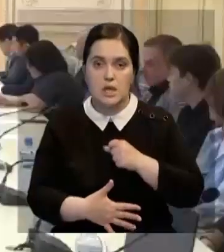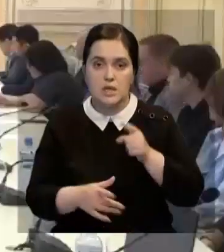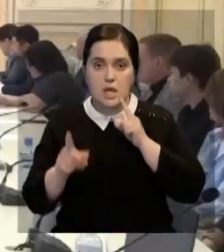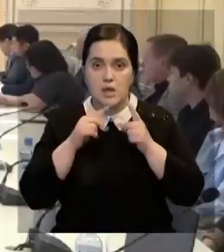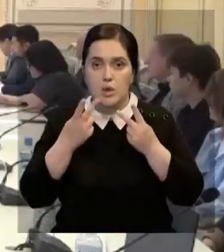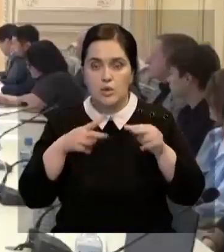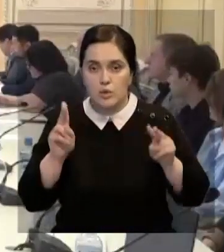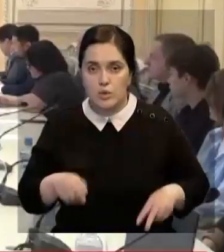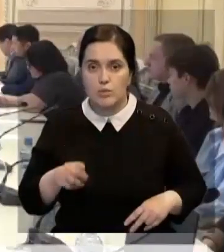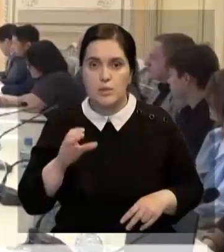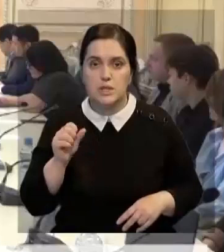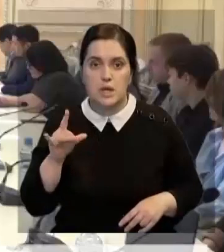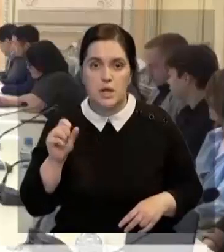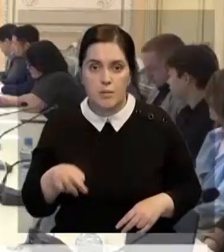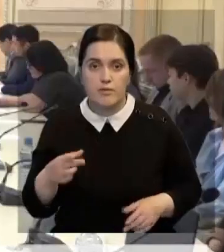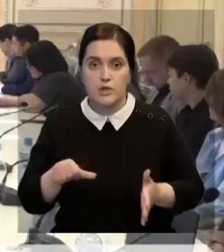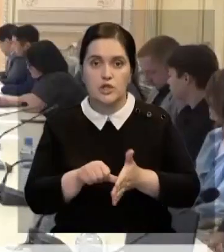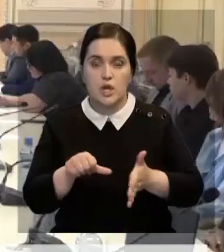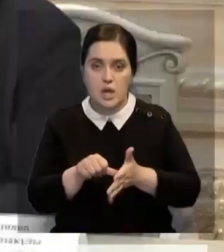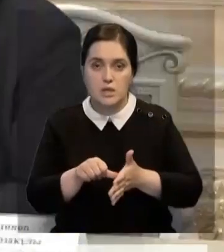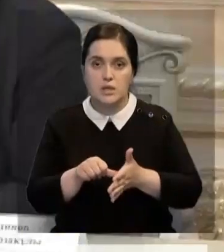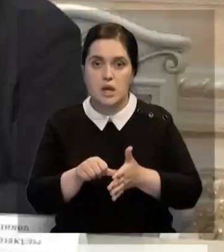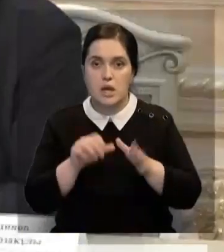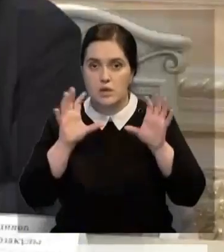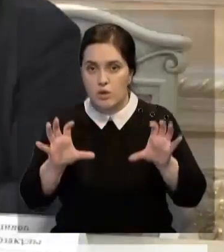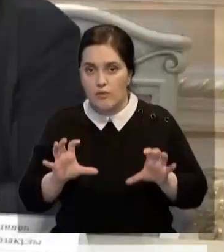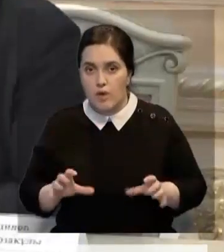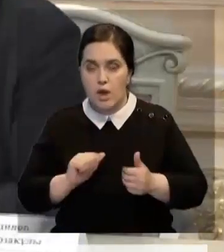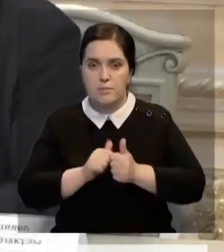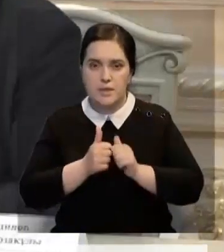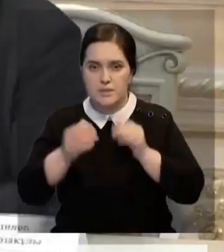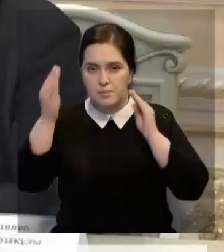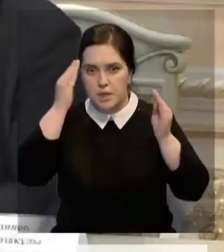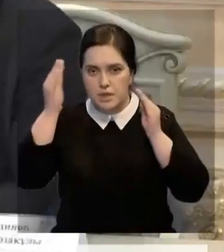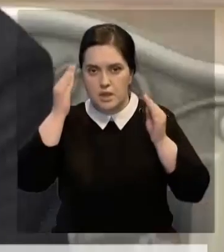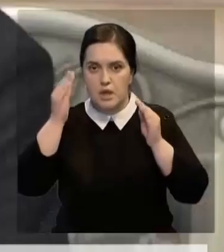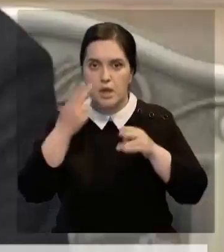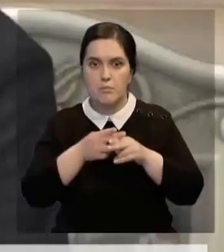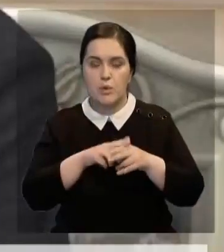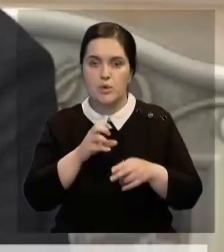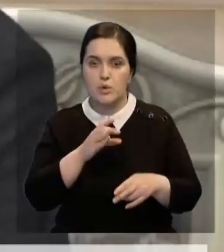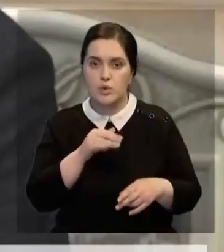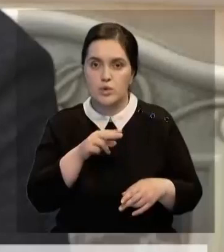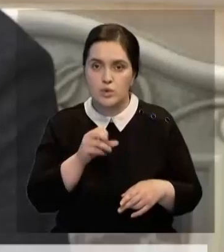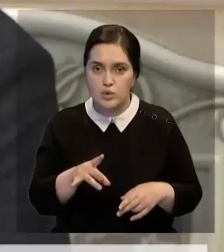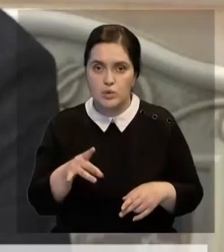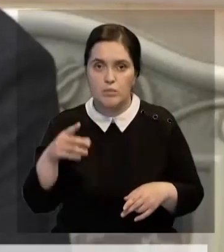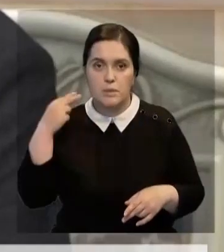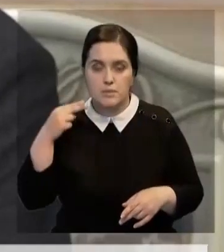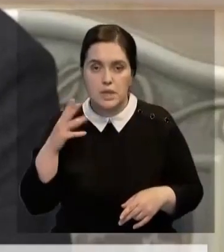прошло заседание экспертного клуба «Сараб». Его участники обсуждали конституционную реформу и обменивались мнениями относительно перехода